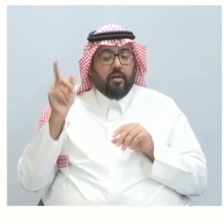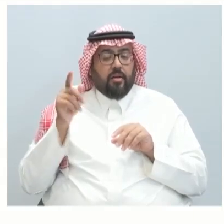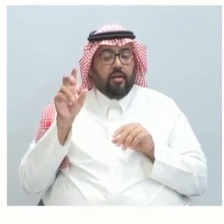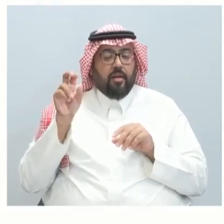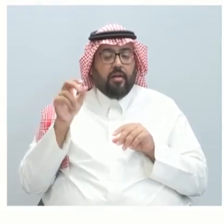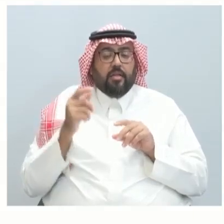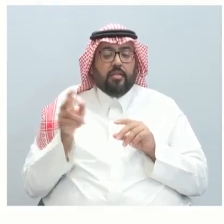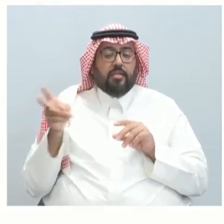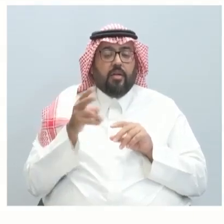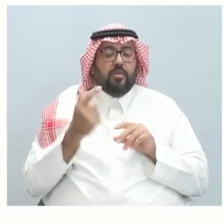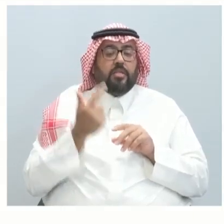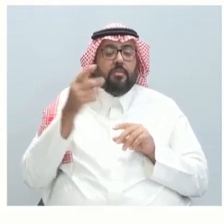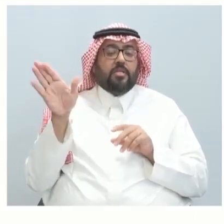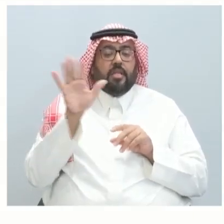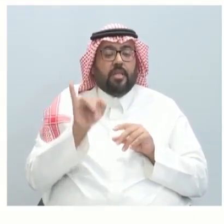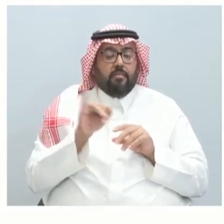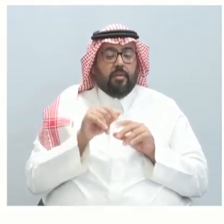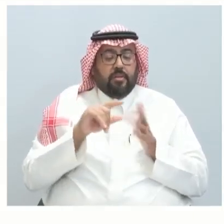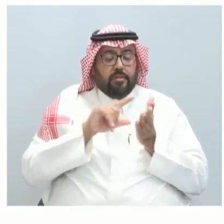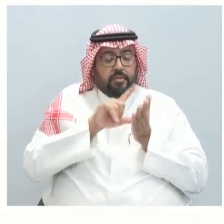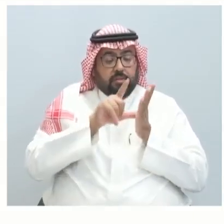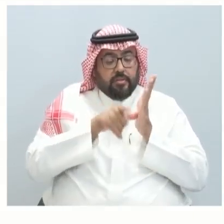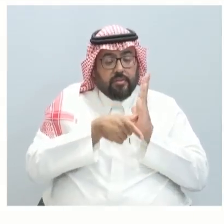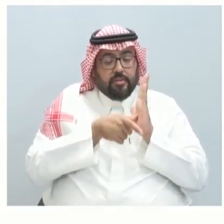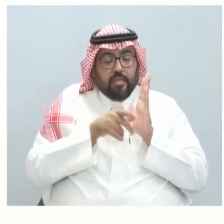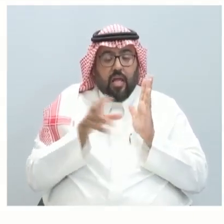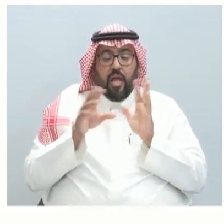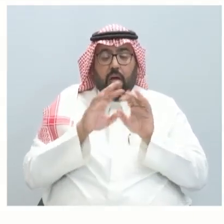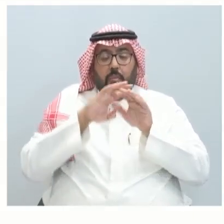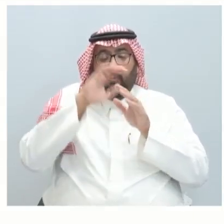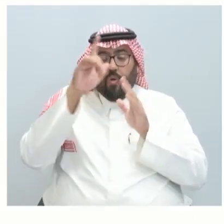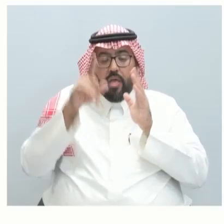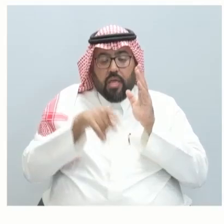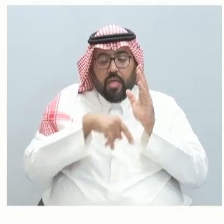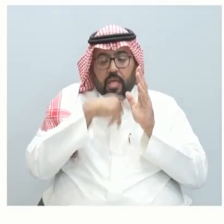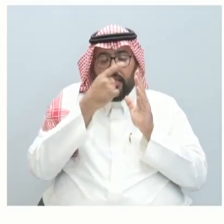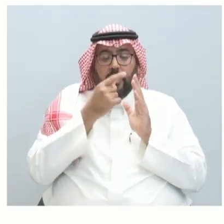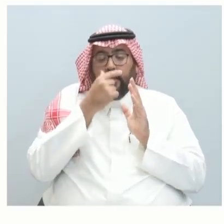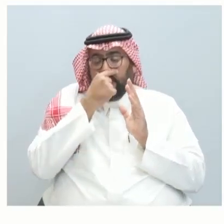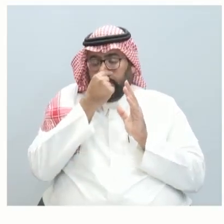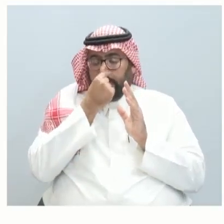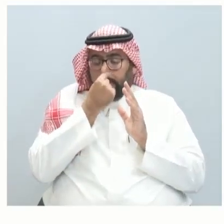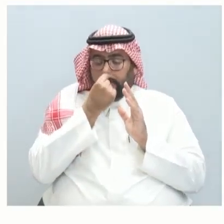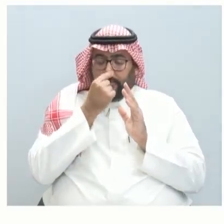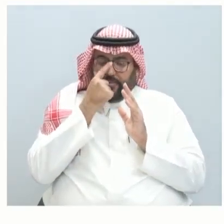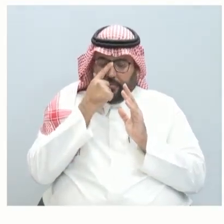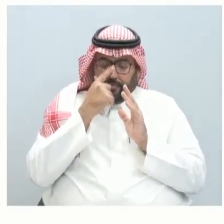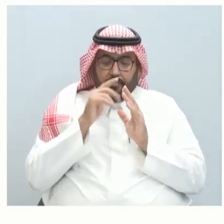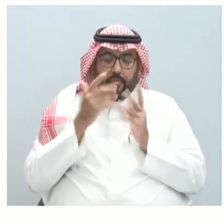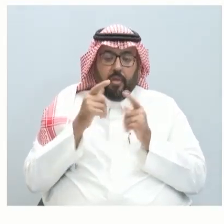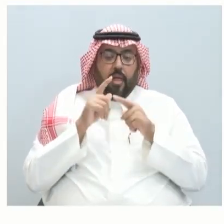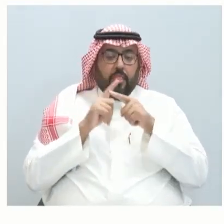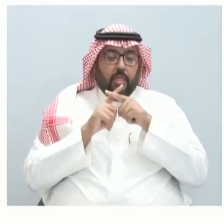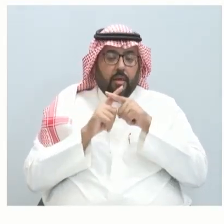الدائره سبعه سم اذا حتى اوجد محيطها ابنائي بناتي او اقدر محيطها ساقوم